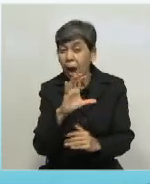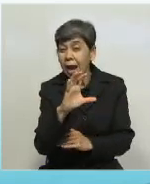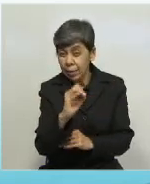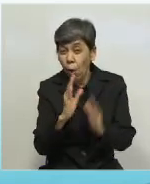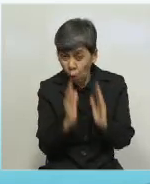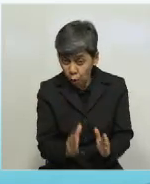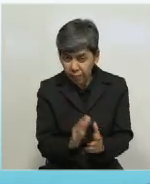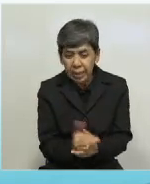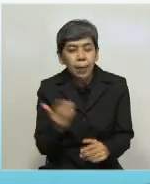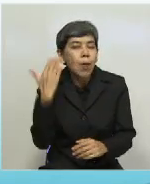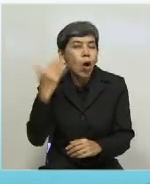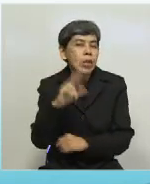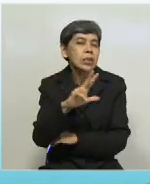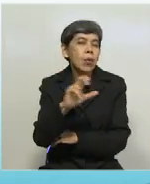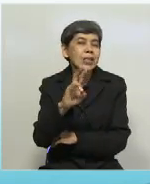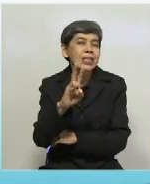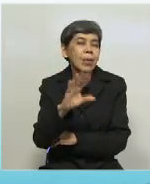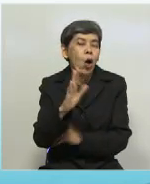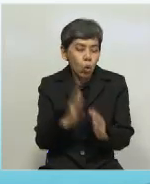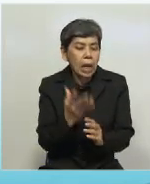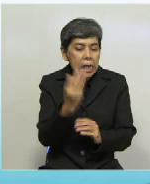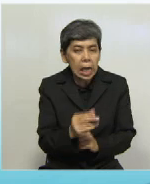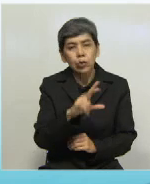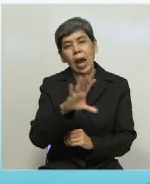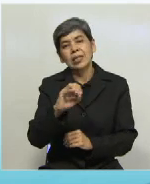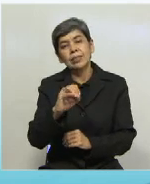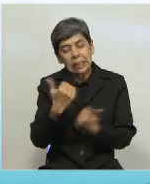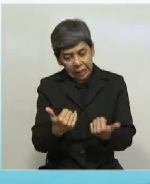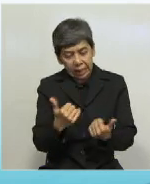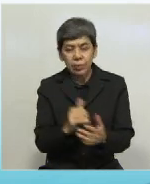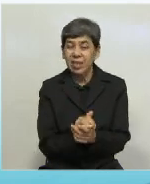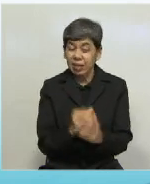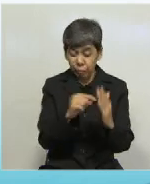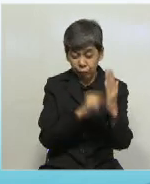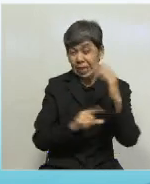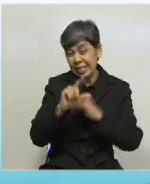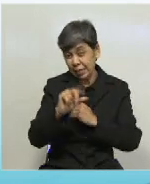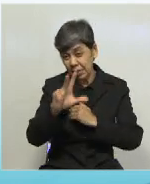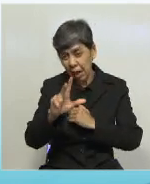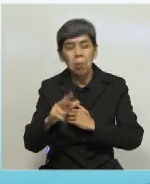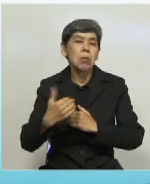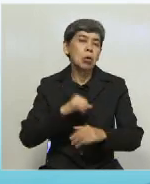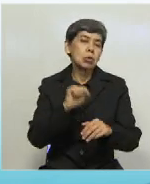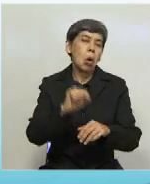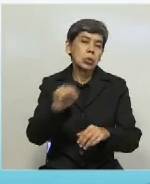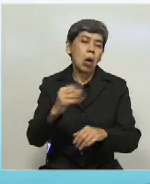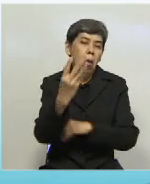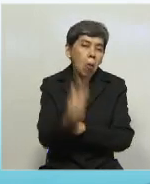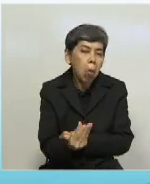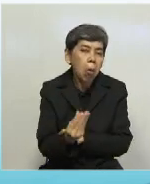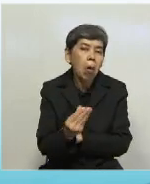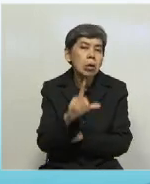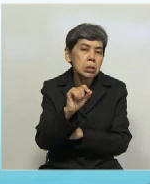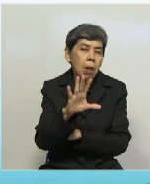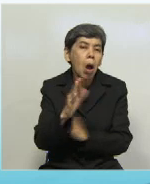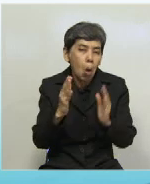350คนจากเดิม375คนส่งผลให้23จังหวัดมีที่นั่งส.ส.ลดลง25